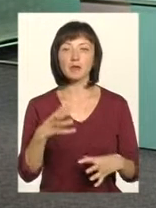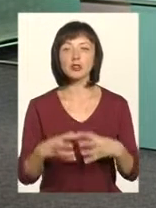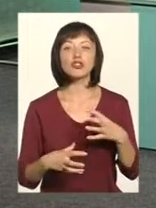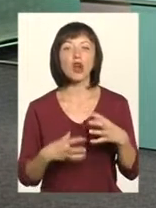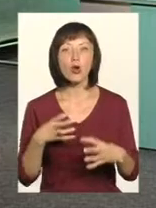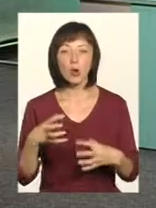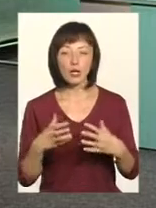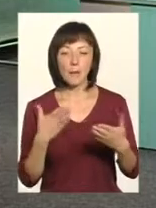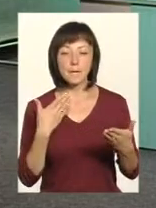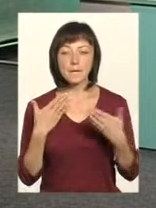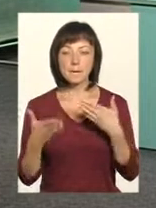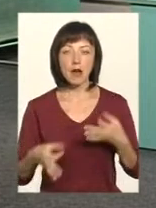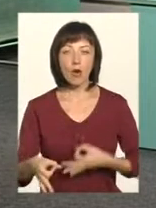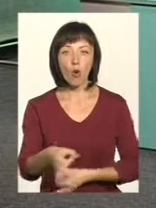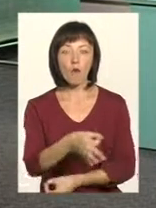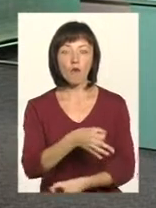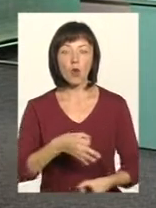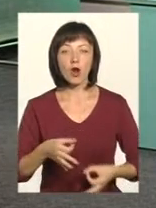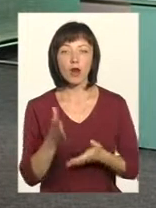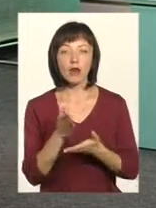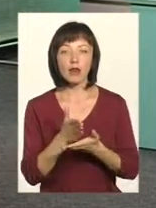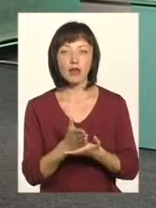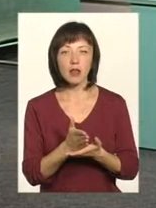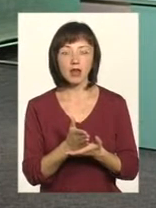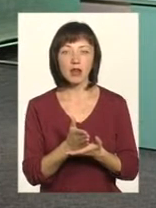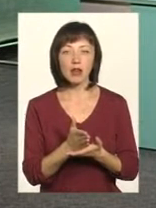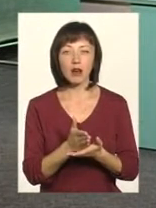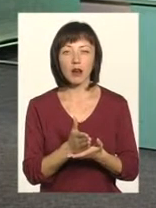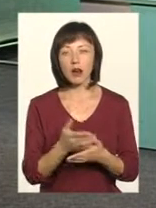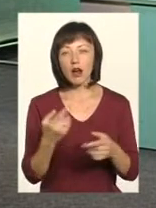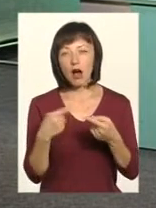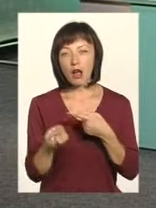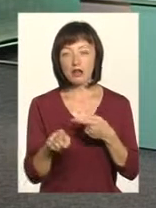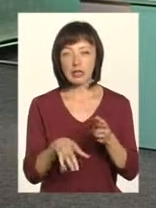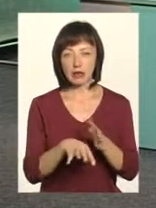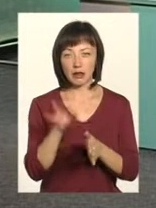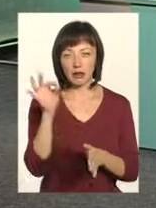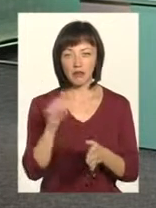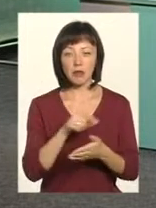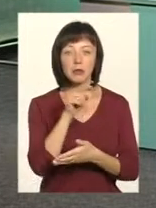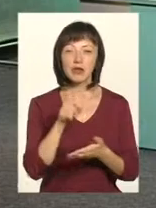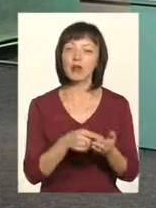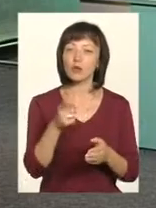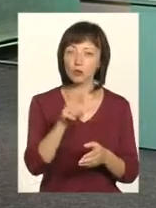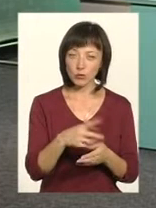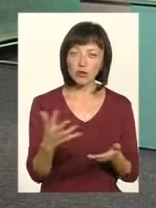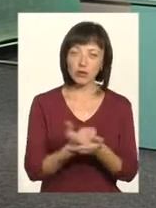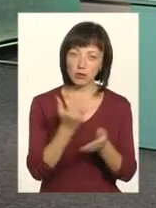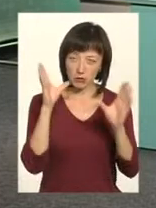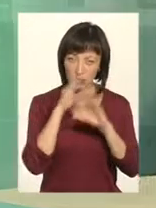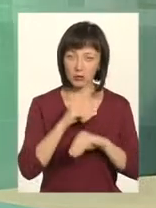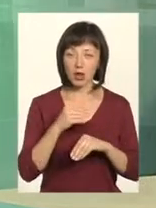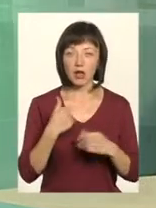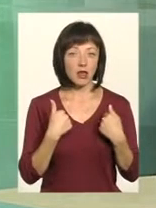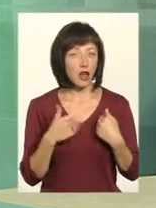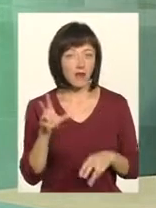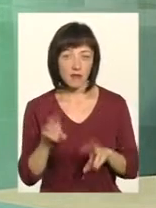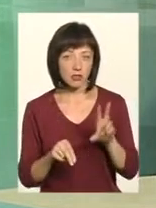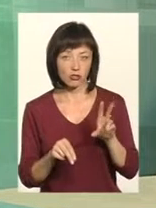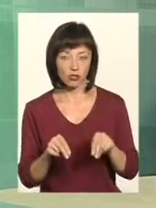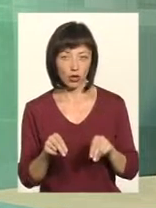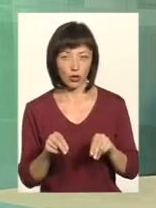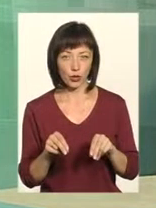міжнародних переговорах є альтернатива. Питання полягає в тому, чи вона є досяжною, ця альтернатива. Як я